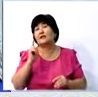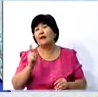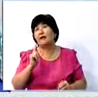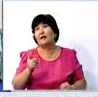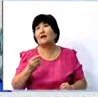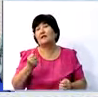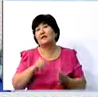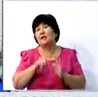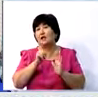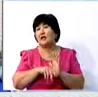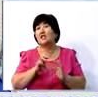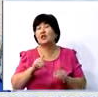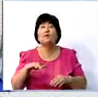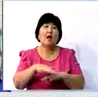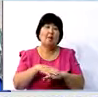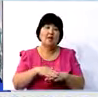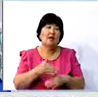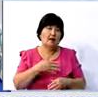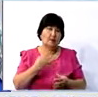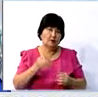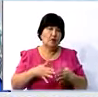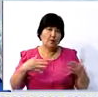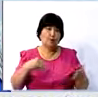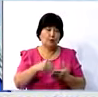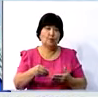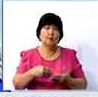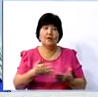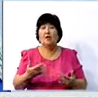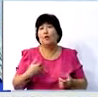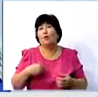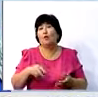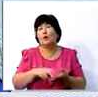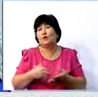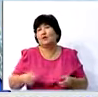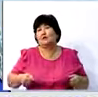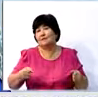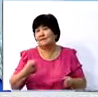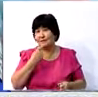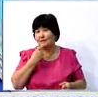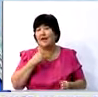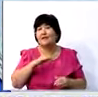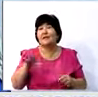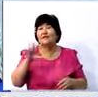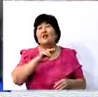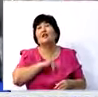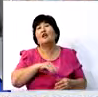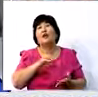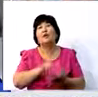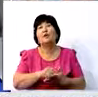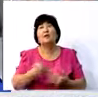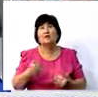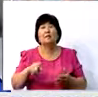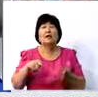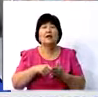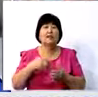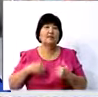килограмм. Цены дешевле, чем на базаре. Хотелось бы побольше купить продуктов, но боюсь, что донести не смогу. Дети все на работе. Теперь